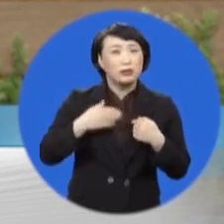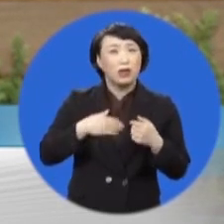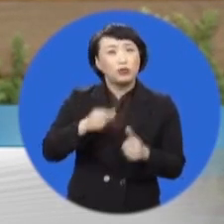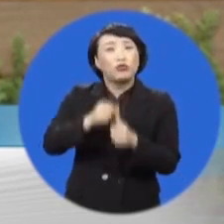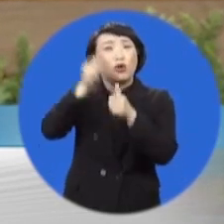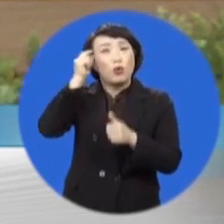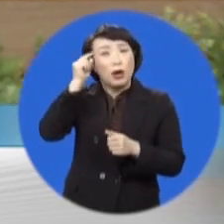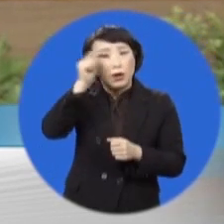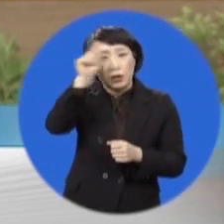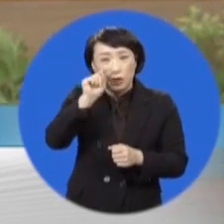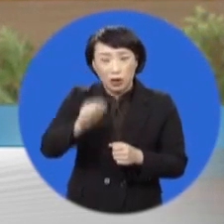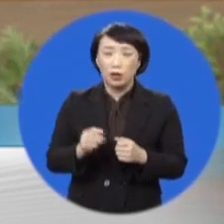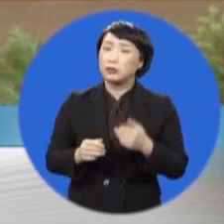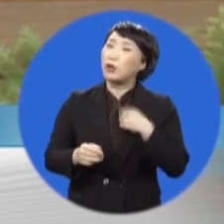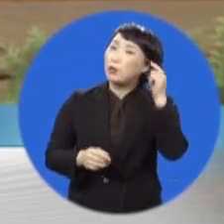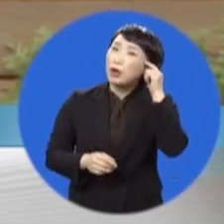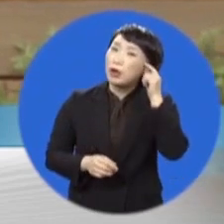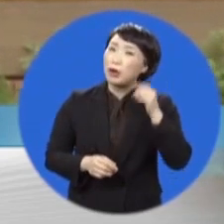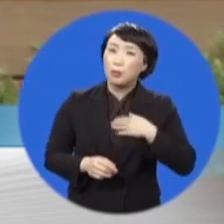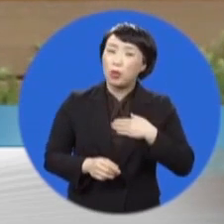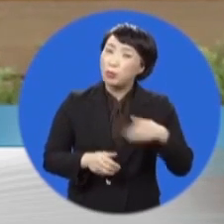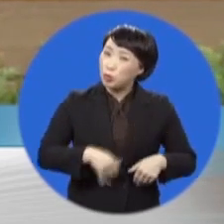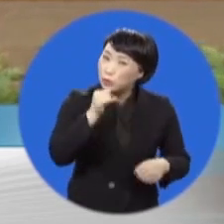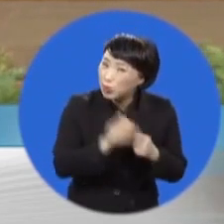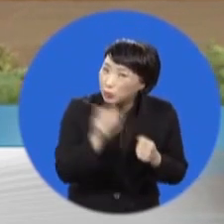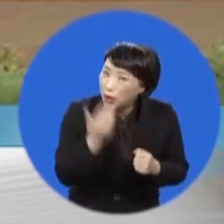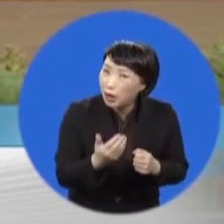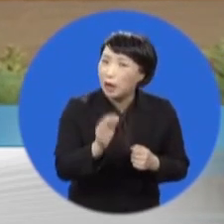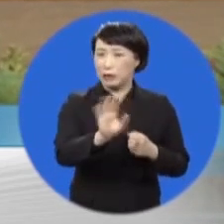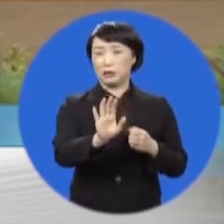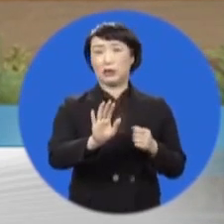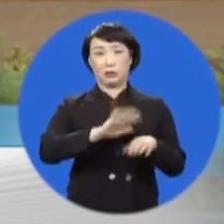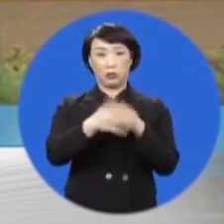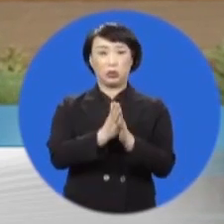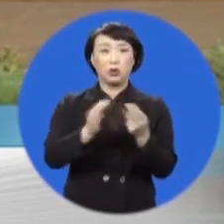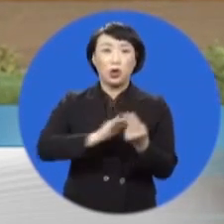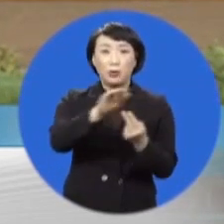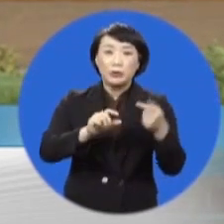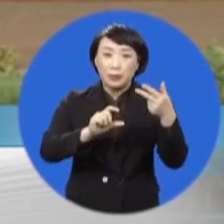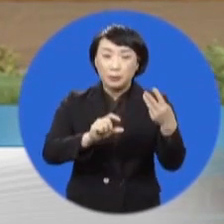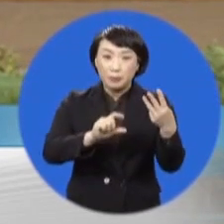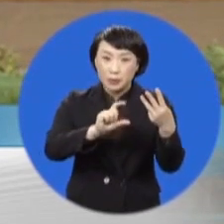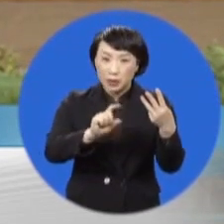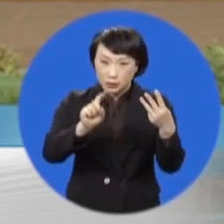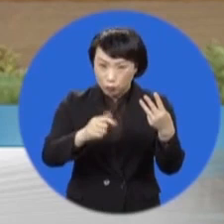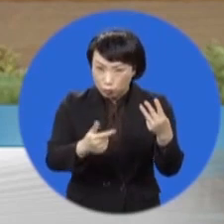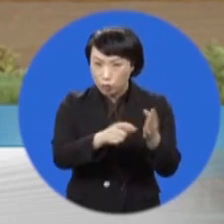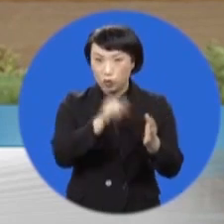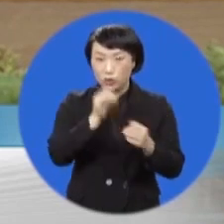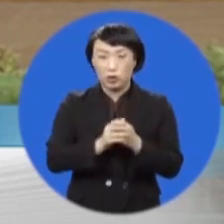준 어떤 같이 때문이냐 아니야 그래서 후 암보험 3장 16절의 뭐라고 말씀 하셨